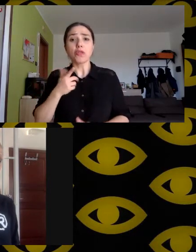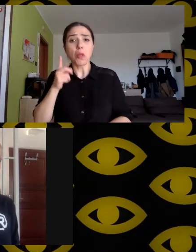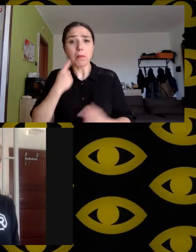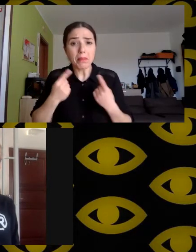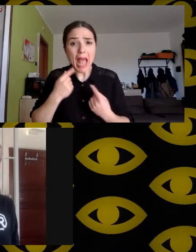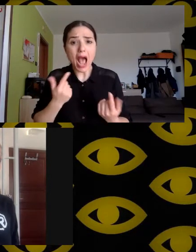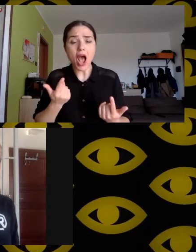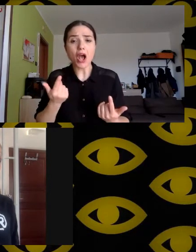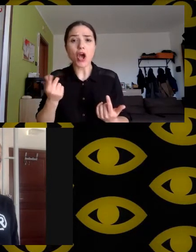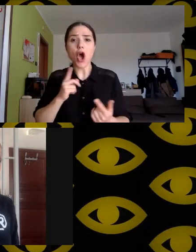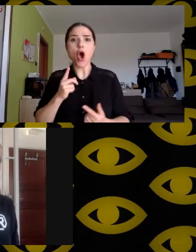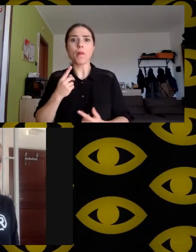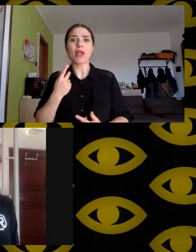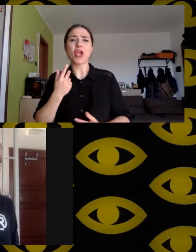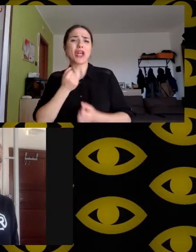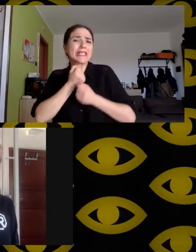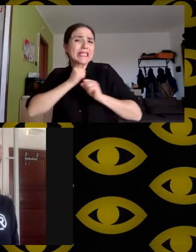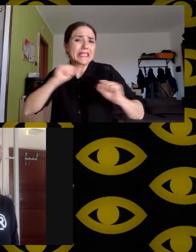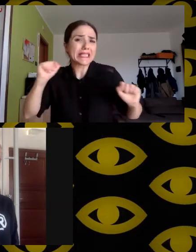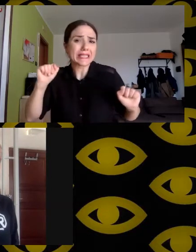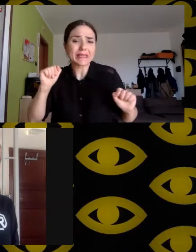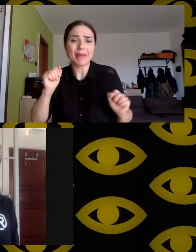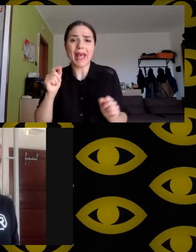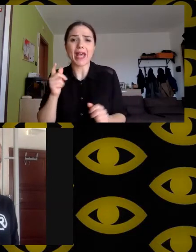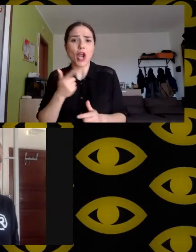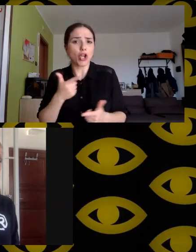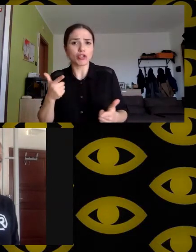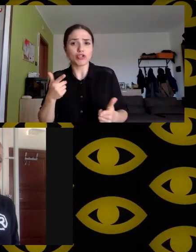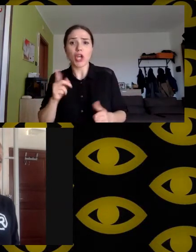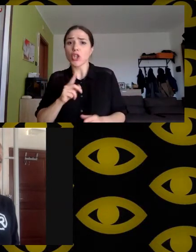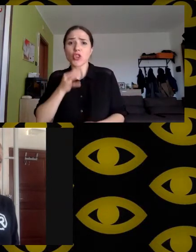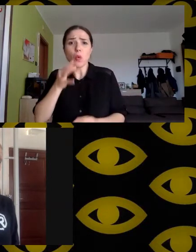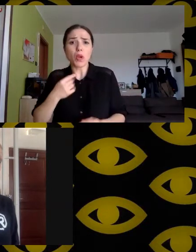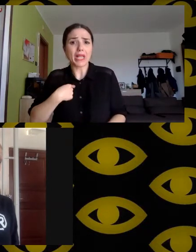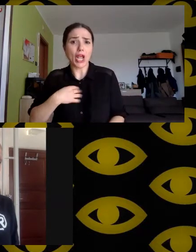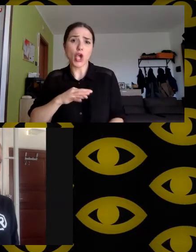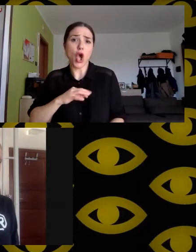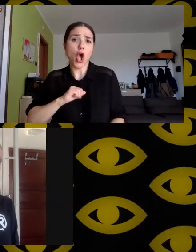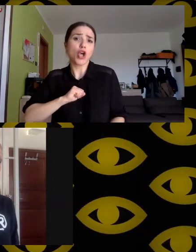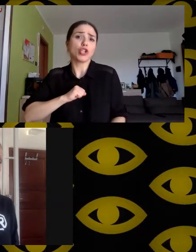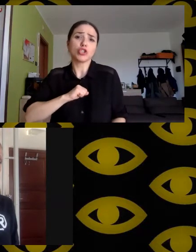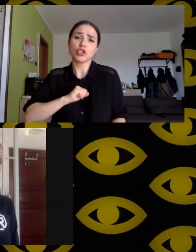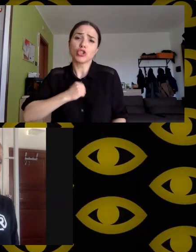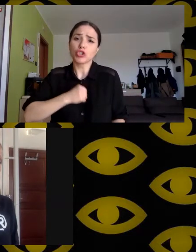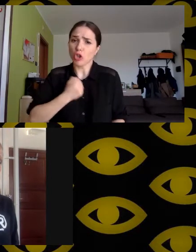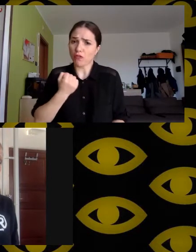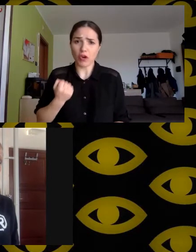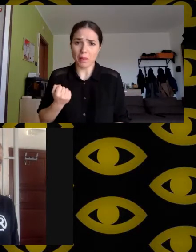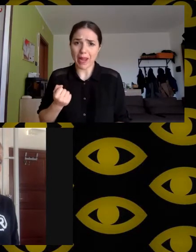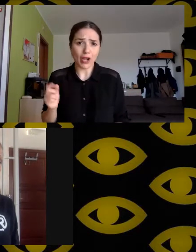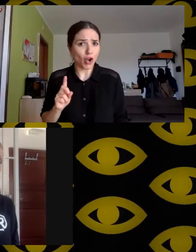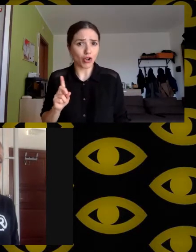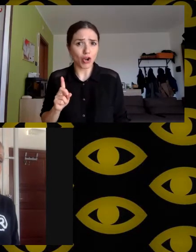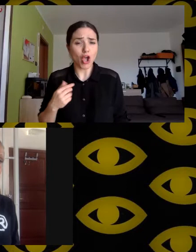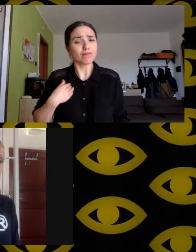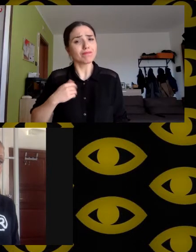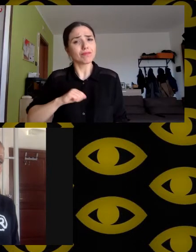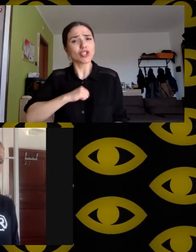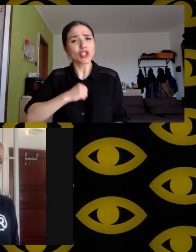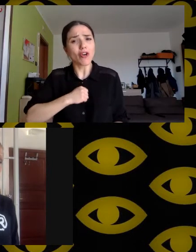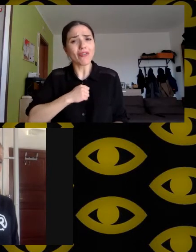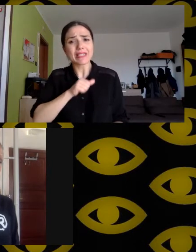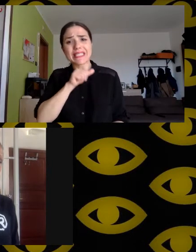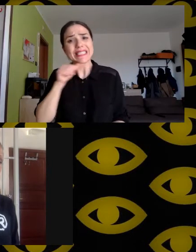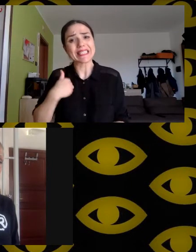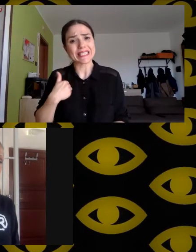io non mi perda in disperazione, non vuol dire che io non soffra. È soltanto che per me la sofferenza è un